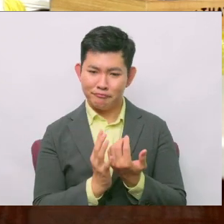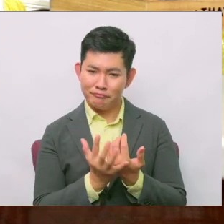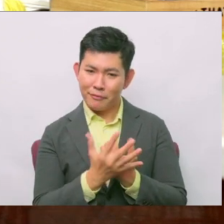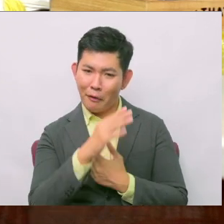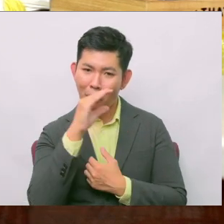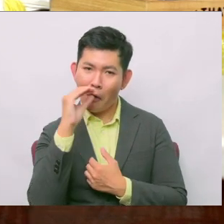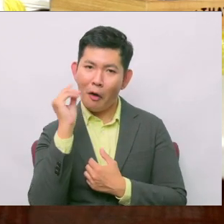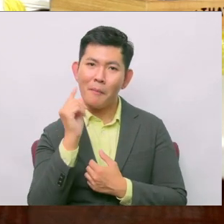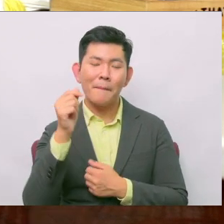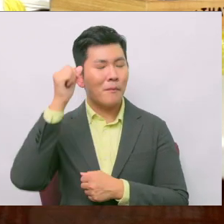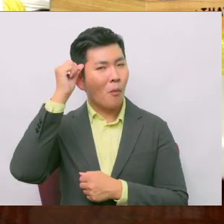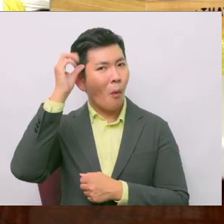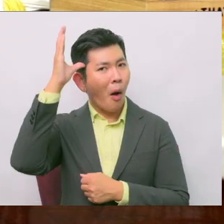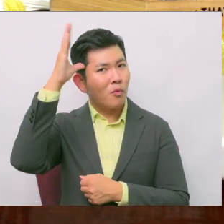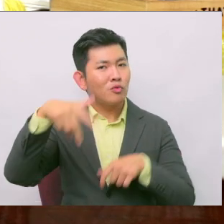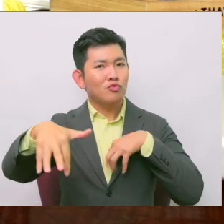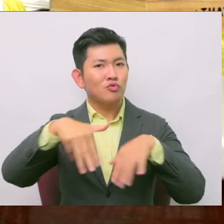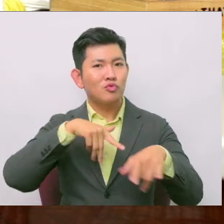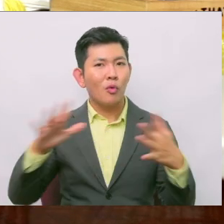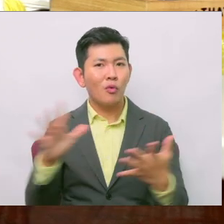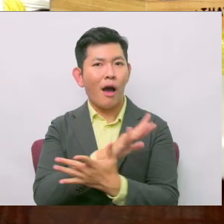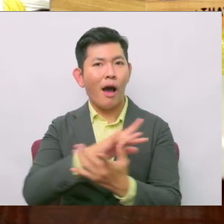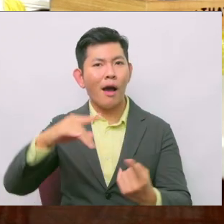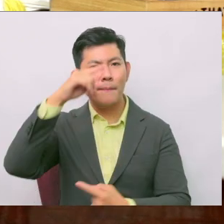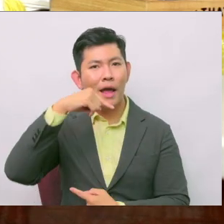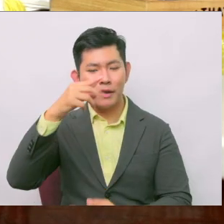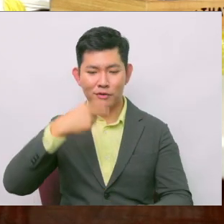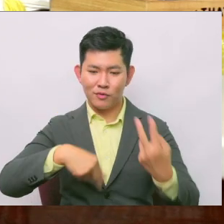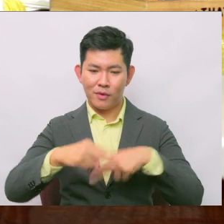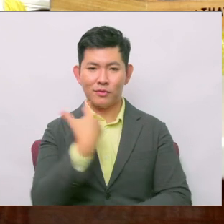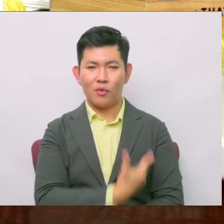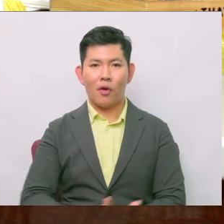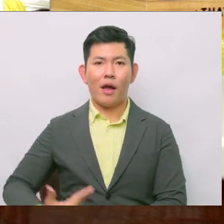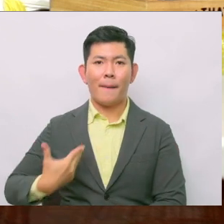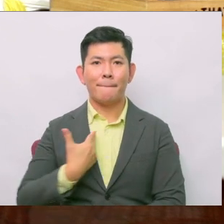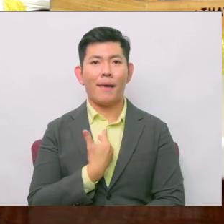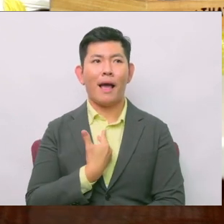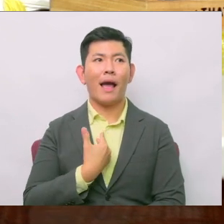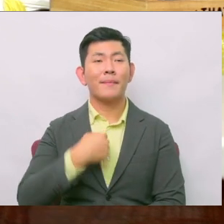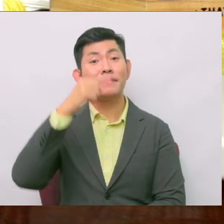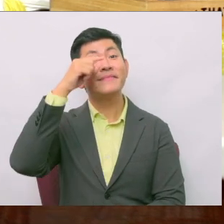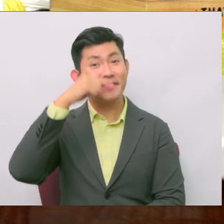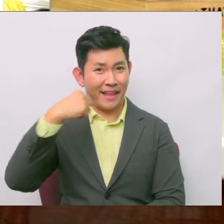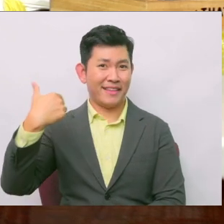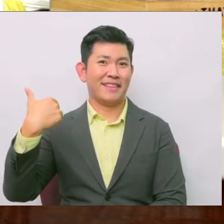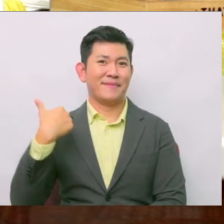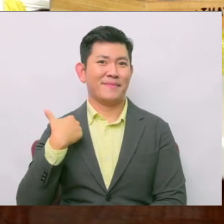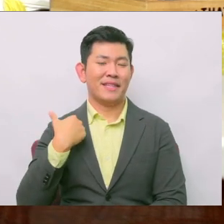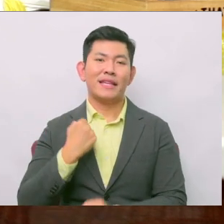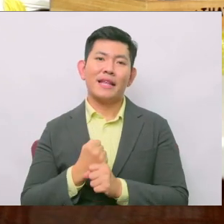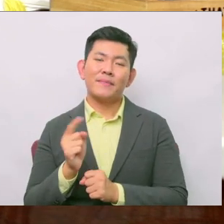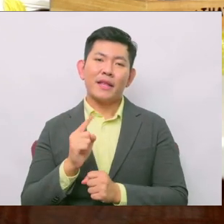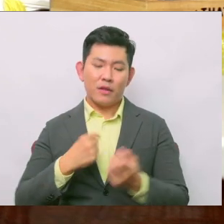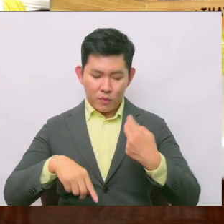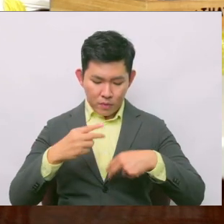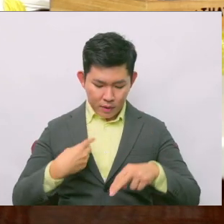ญาไทยการดูแลสุขภาพแบบไทยนะคะโดยสมุนไพรใกล้ตัวสามารถที่จะเอาไปใช้ดูแลสุขภ